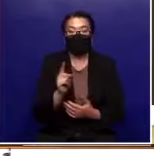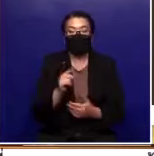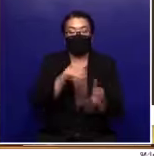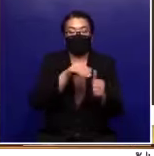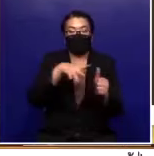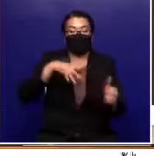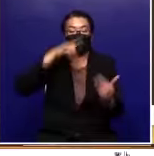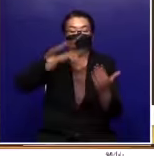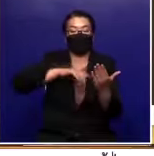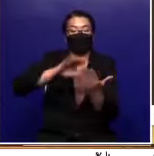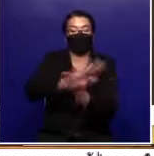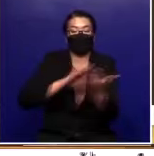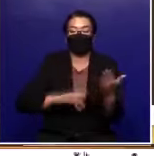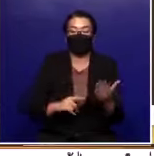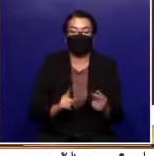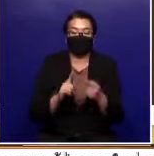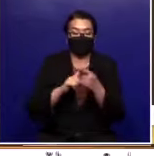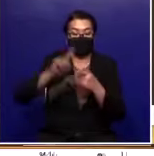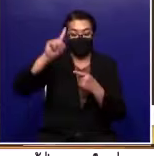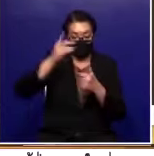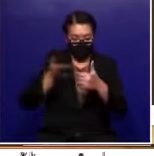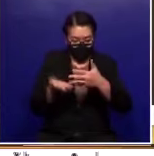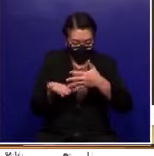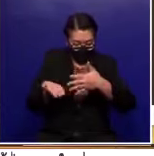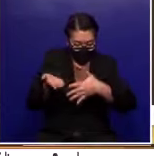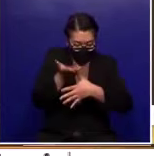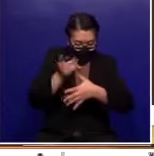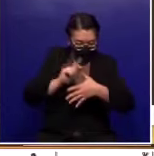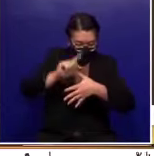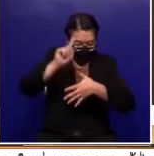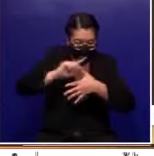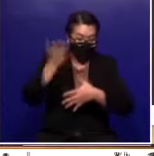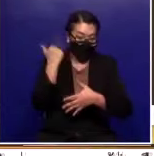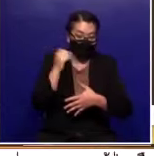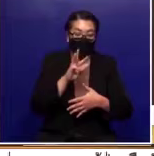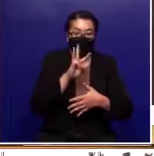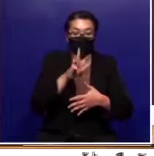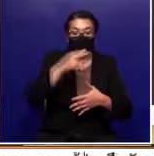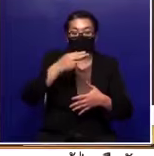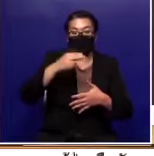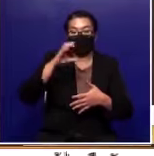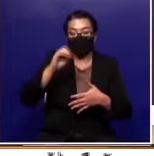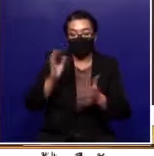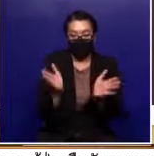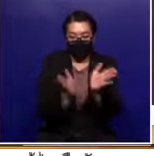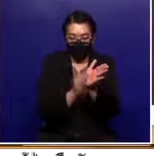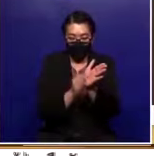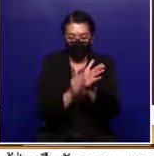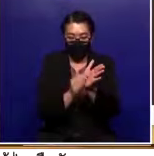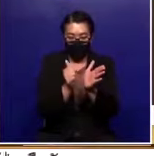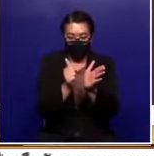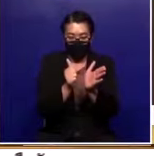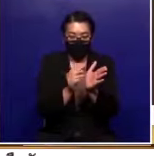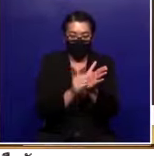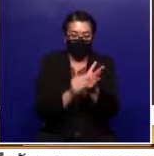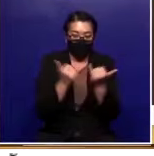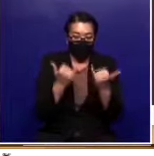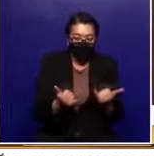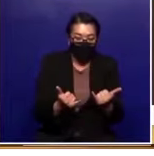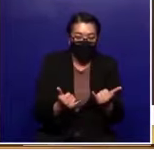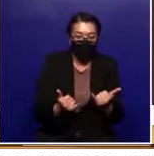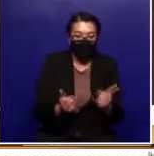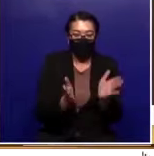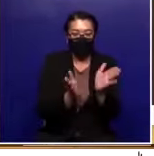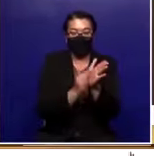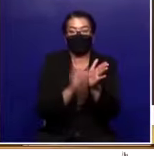ทยตอนนี้ติดระดับอินเตอร์ปีที่แล้ว WHO องค์การอนามัยโลกชื่นชมปีนี้ปรากฏว่าชื่นชม